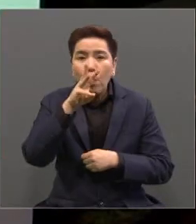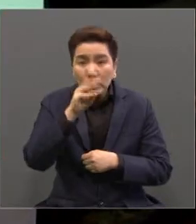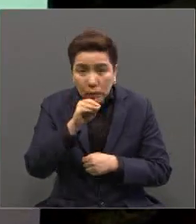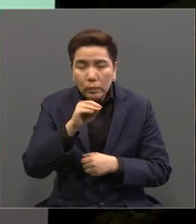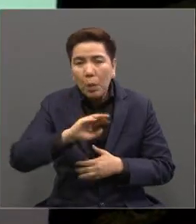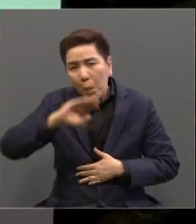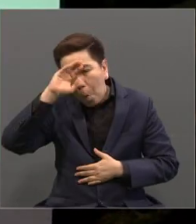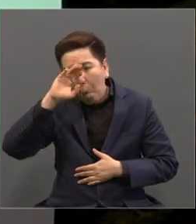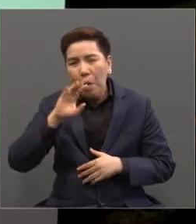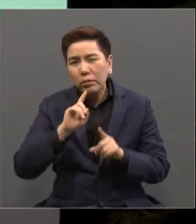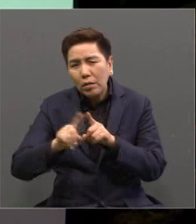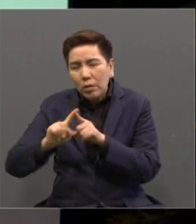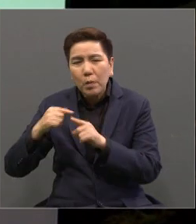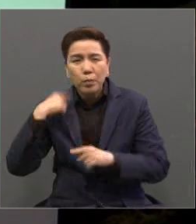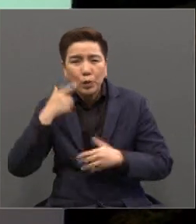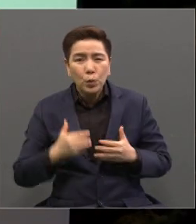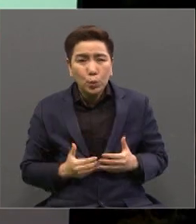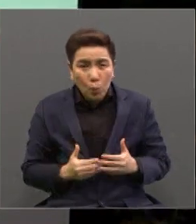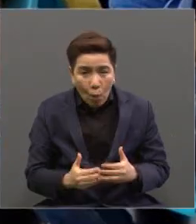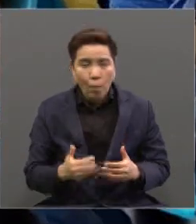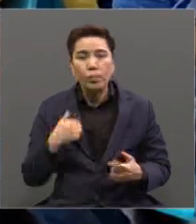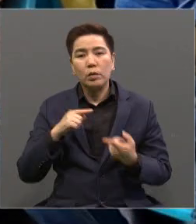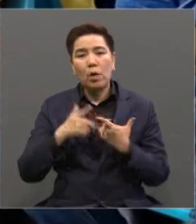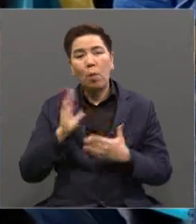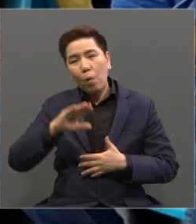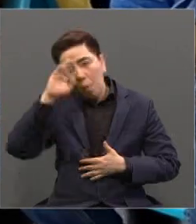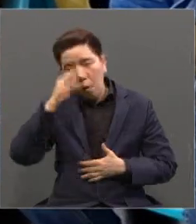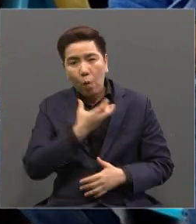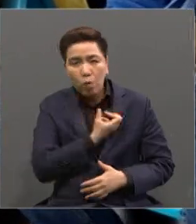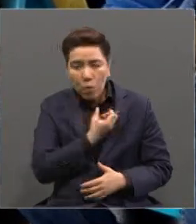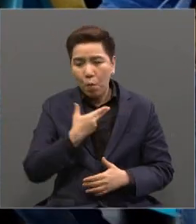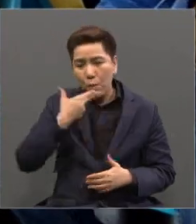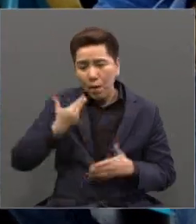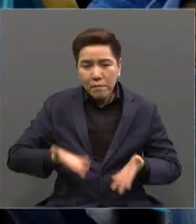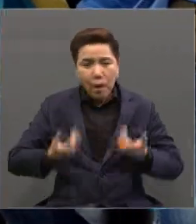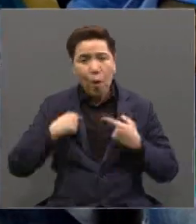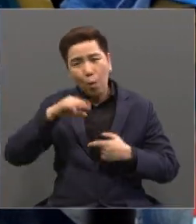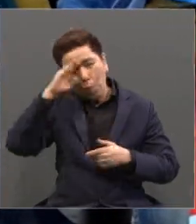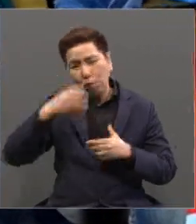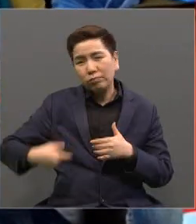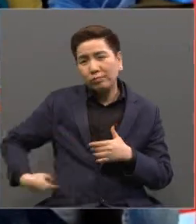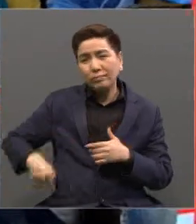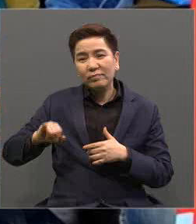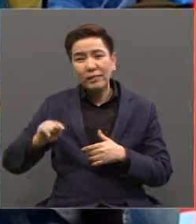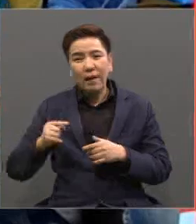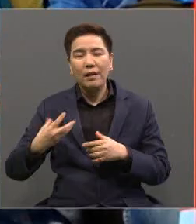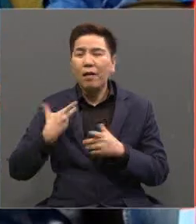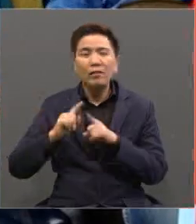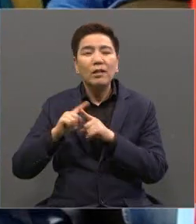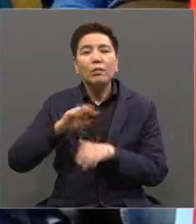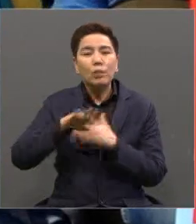อายุ 60ปีขึ้นไปหญิงตั้งครรภ์นะครับแล้วก็ผู้ที่มีโรคประจำตัว 7โรคเรื้อรังให้